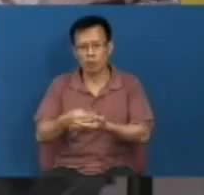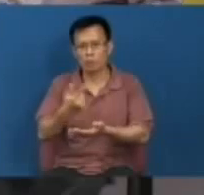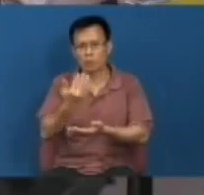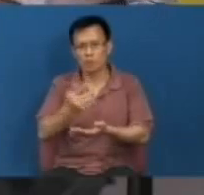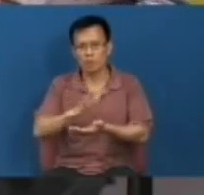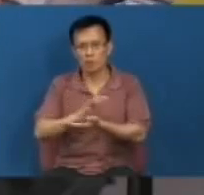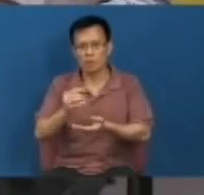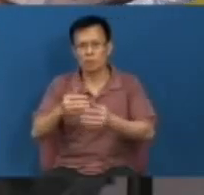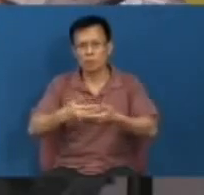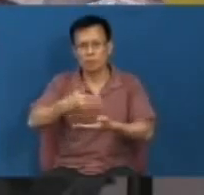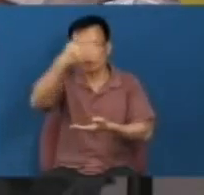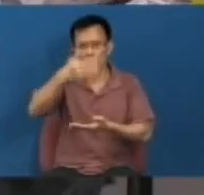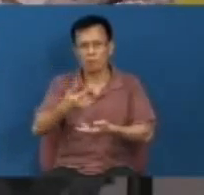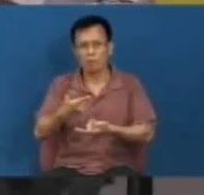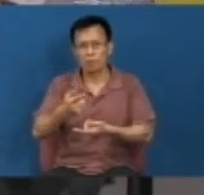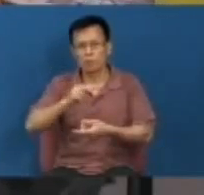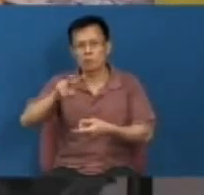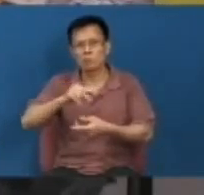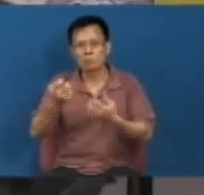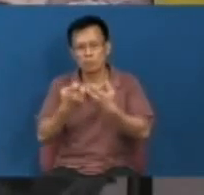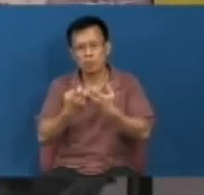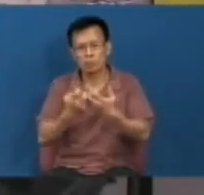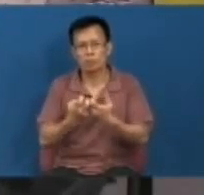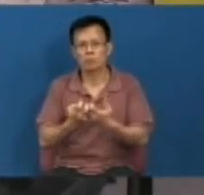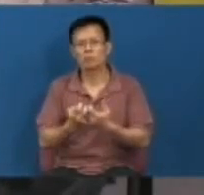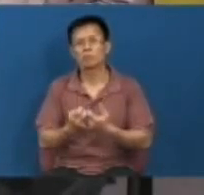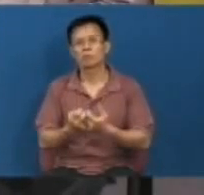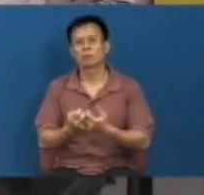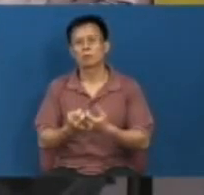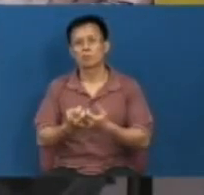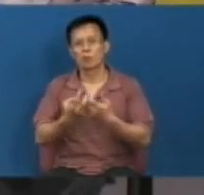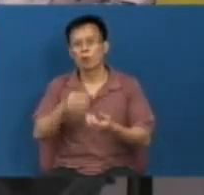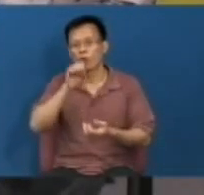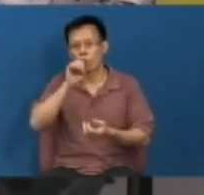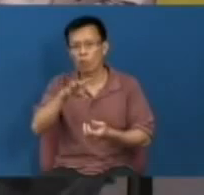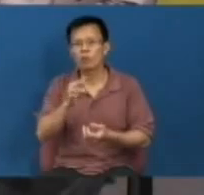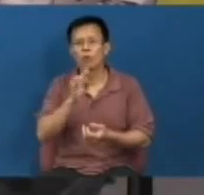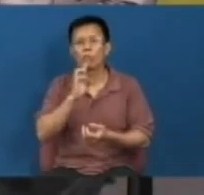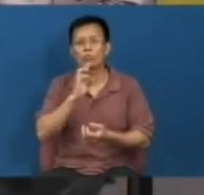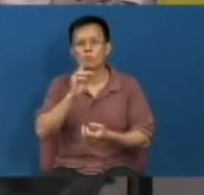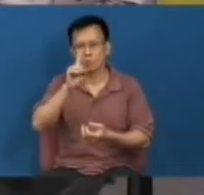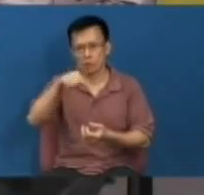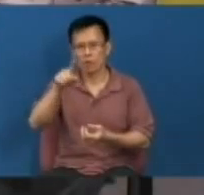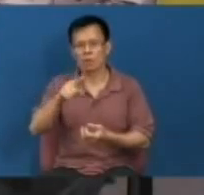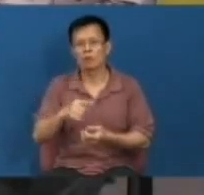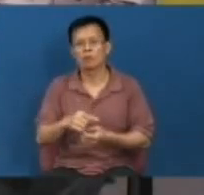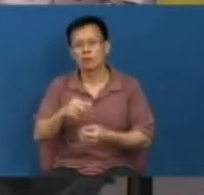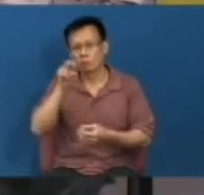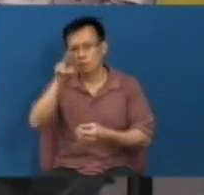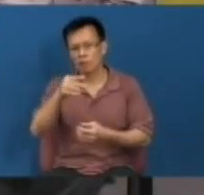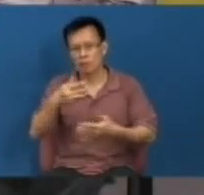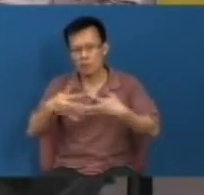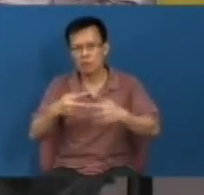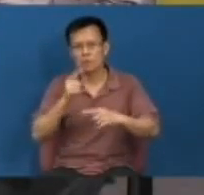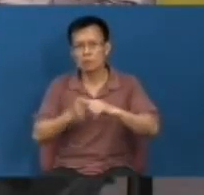樓㗎？係咪咁嘅價錢嚟計數咧？佢又 你佢咁樣講就係啦，但係事實啊嘛，要睇翻事實係咪